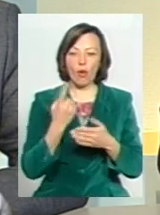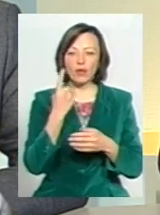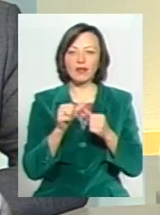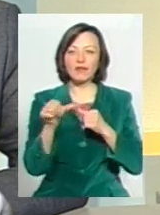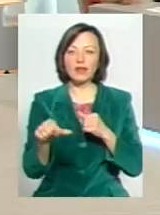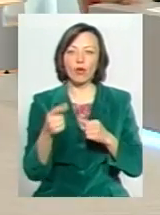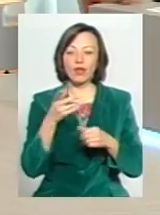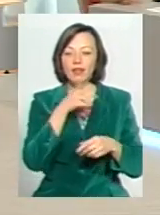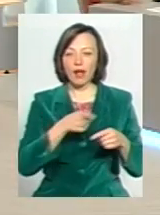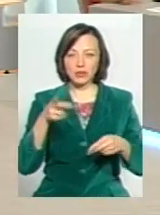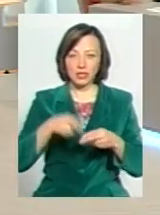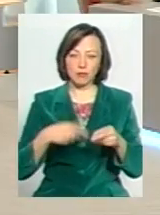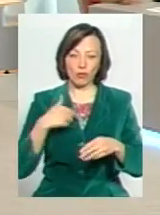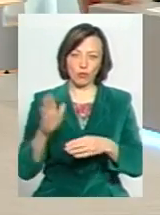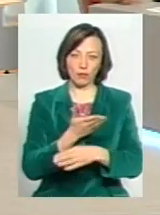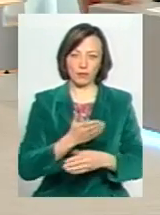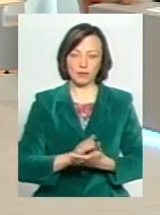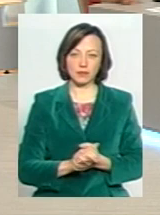терміну експлуатації.